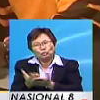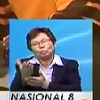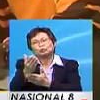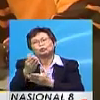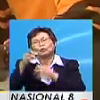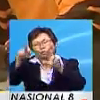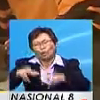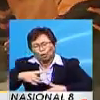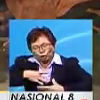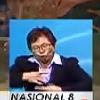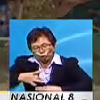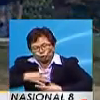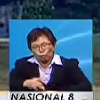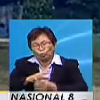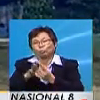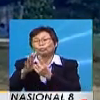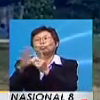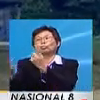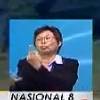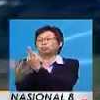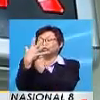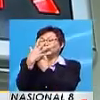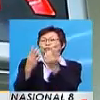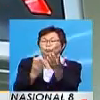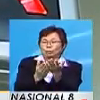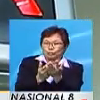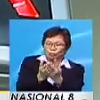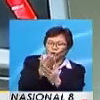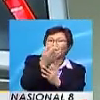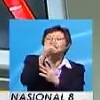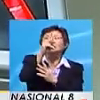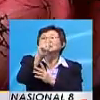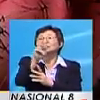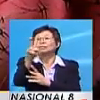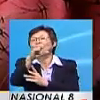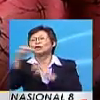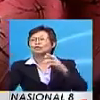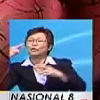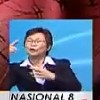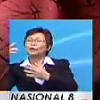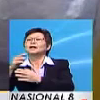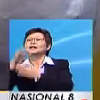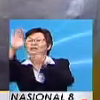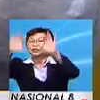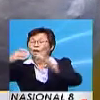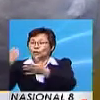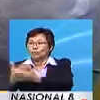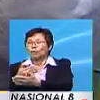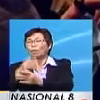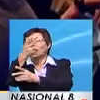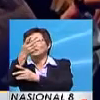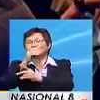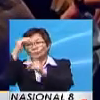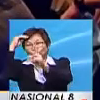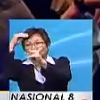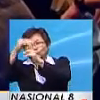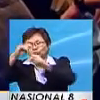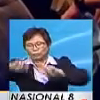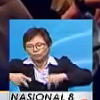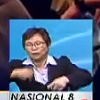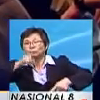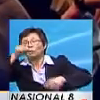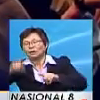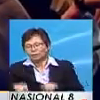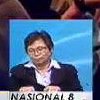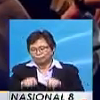pemikiran rakyat menerusi perkhidmatan televisen radio serta media baharu RTM mahu visi itu direalisasi